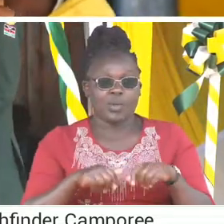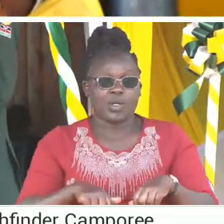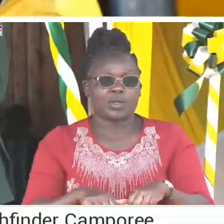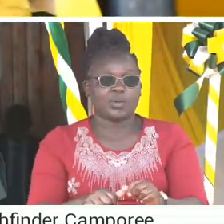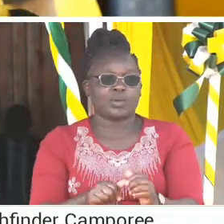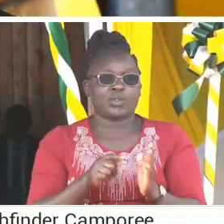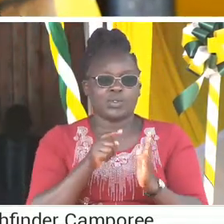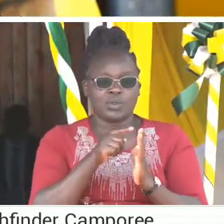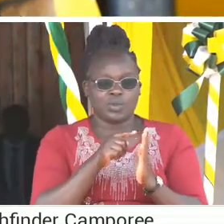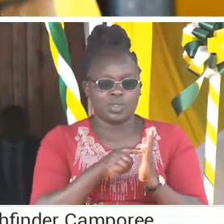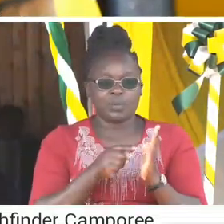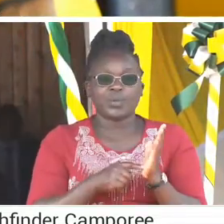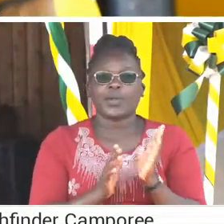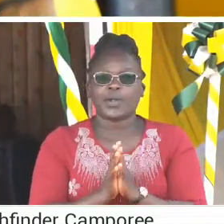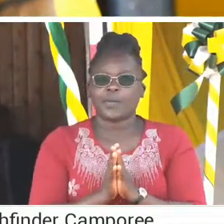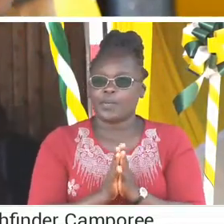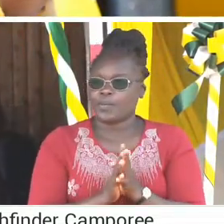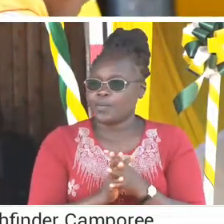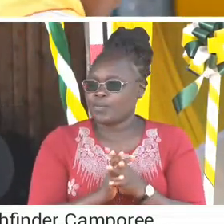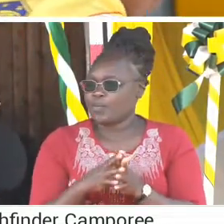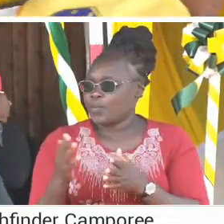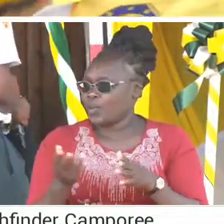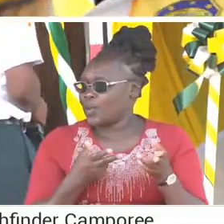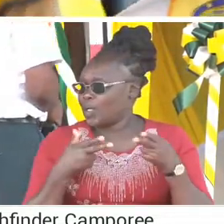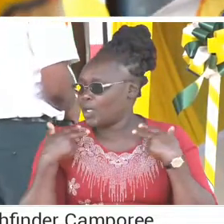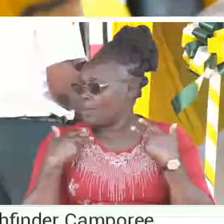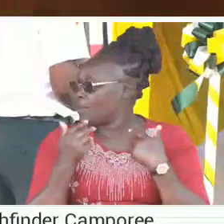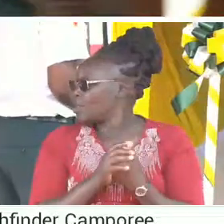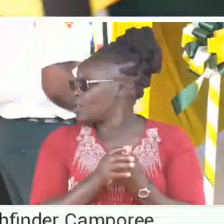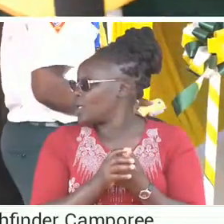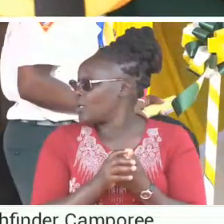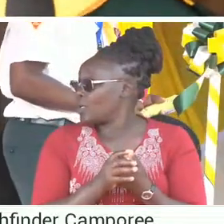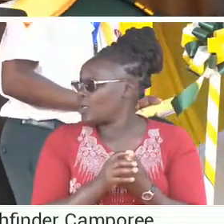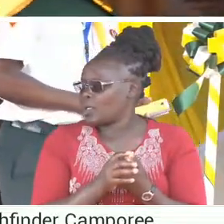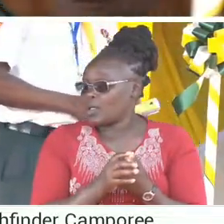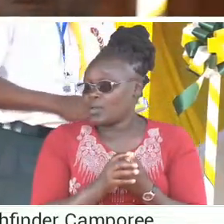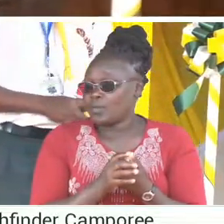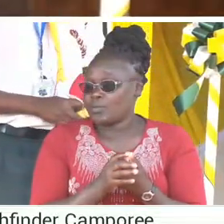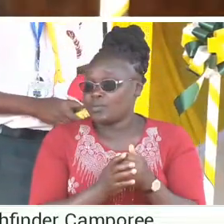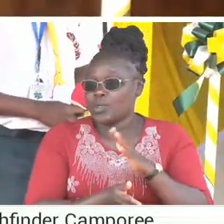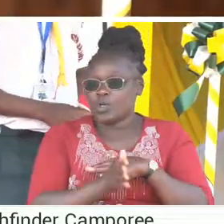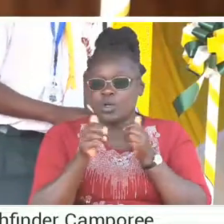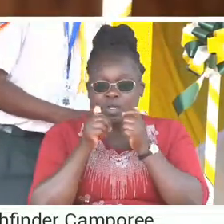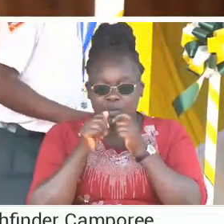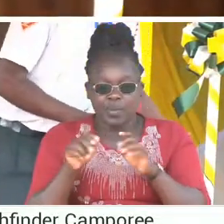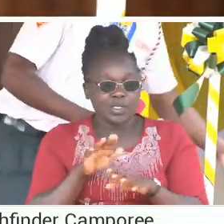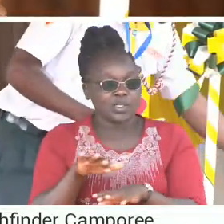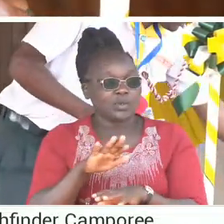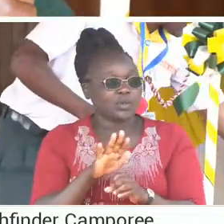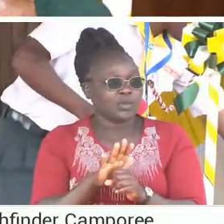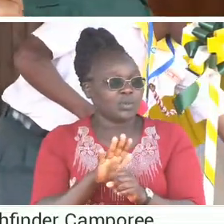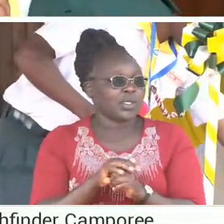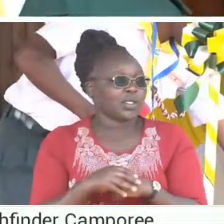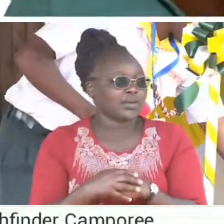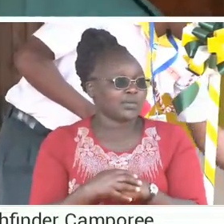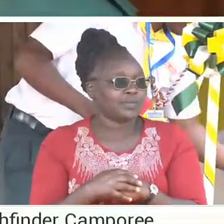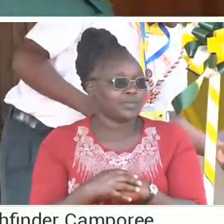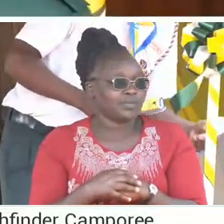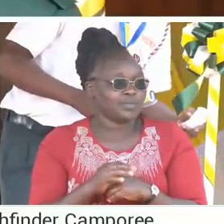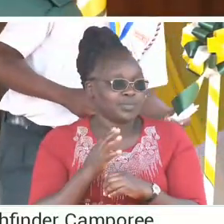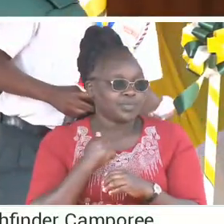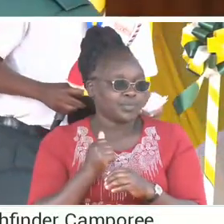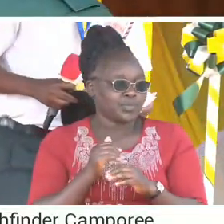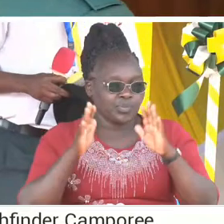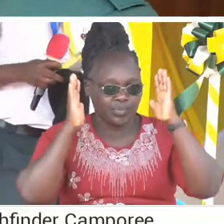kuanzia hapo. Karibu mchungaji. Asante sana, Mungu awabariki. Ningependa kutoa salamu ya kwamba